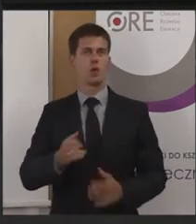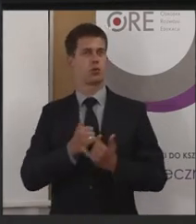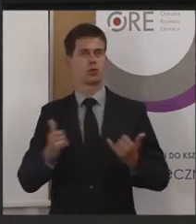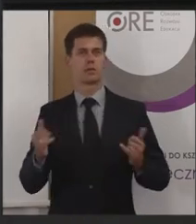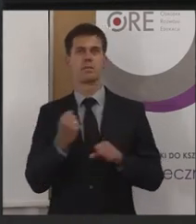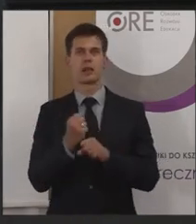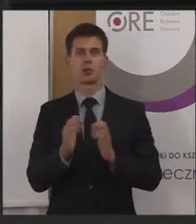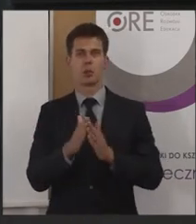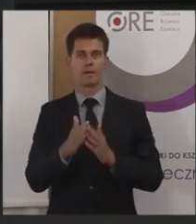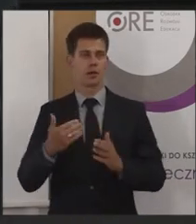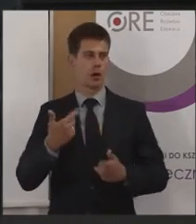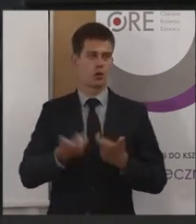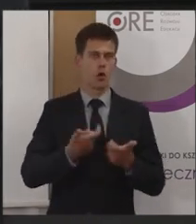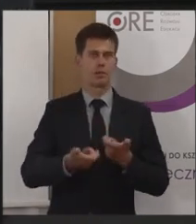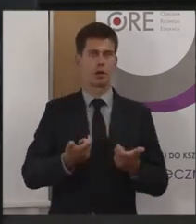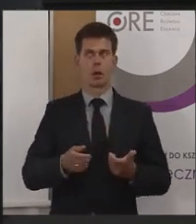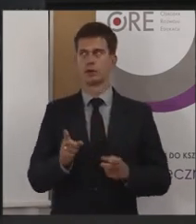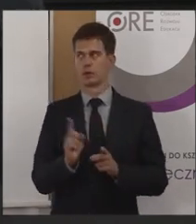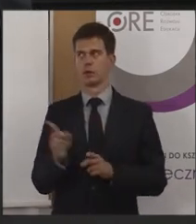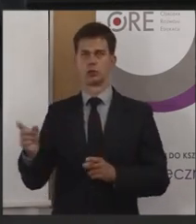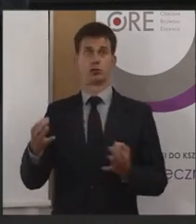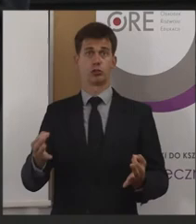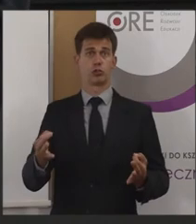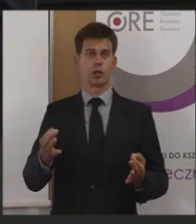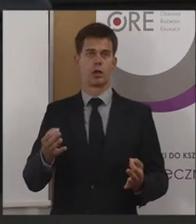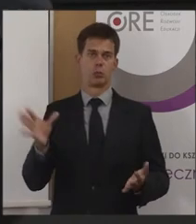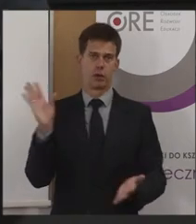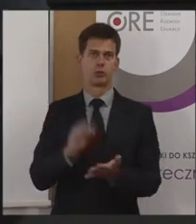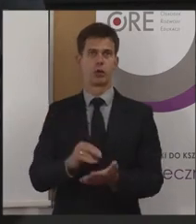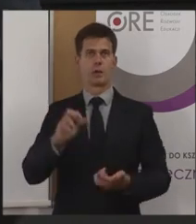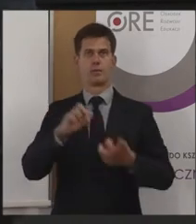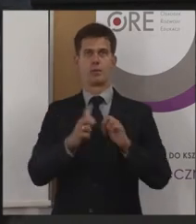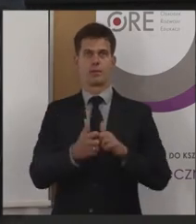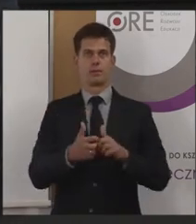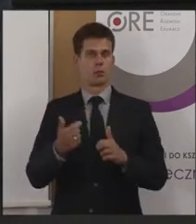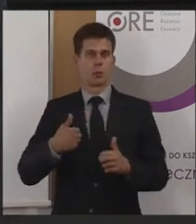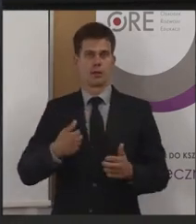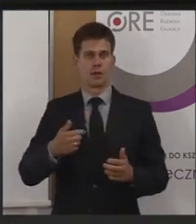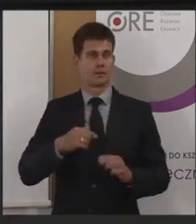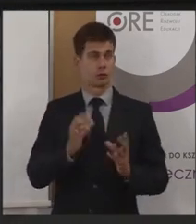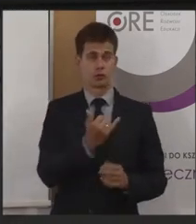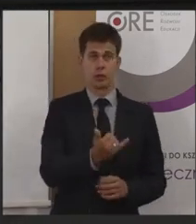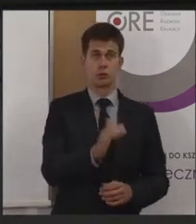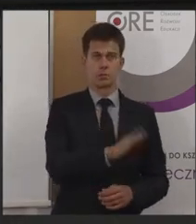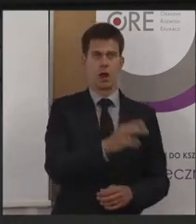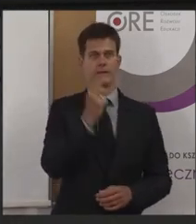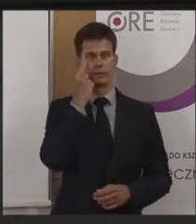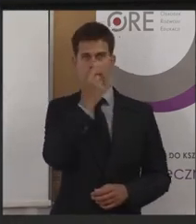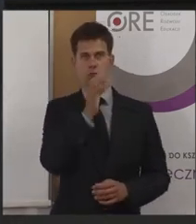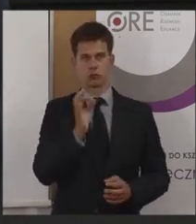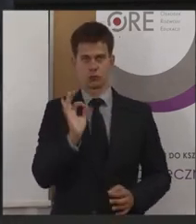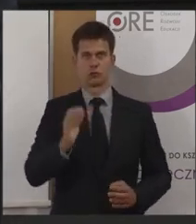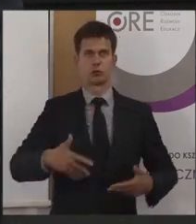którymi ja dzisiaj jako rodzic znów mam problemy. Ponieważ wszystko jest graficzne, wszystko jest wizualne, ja nie jestem tego w stanie